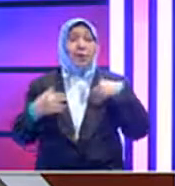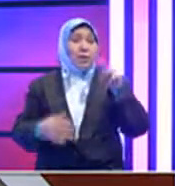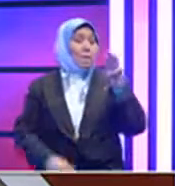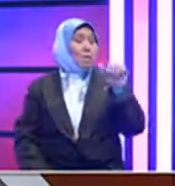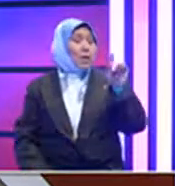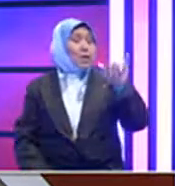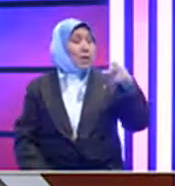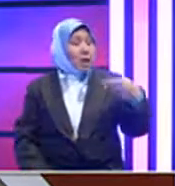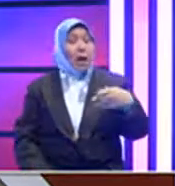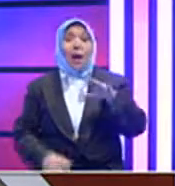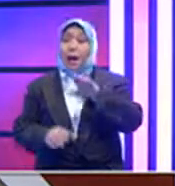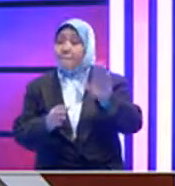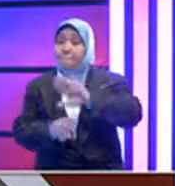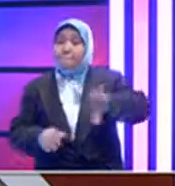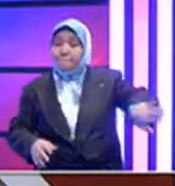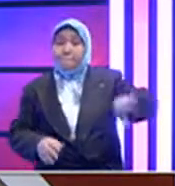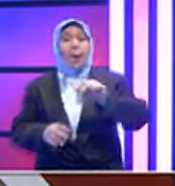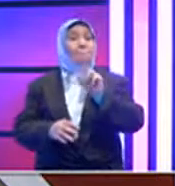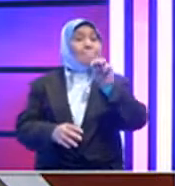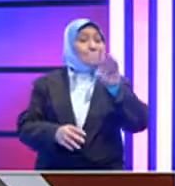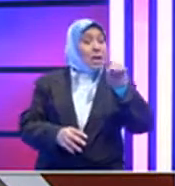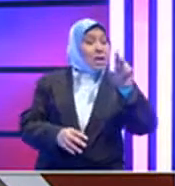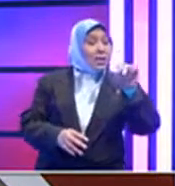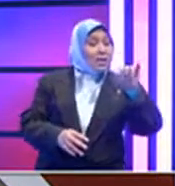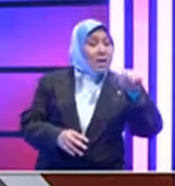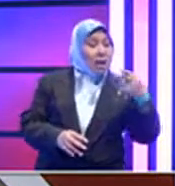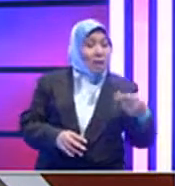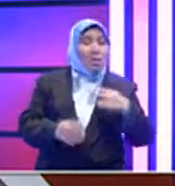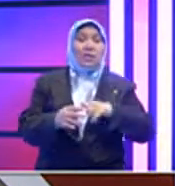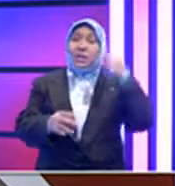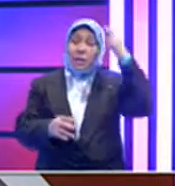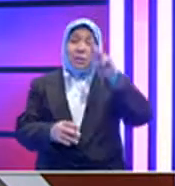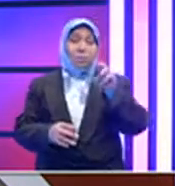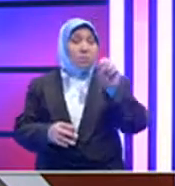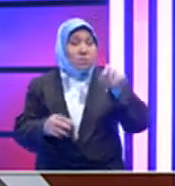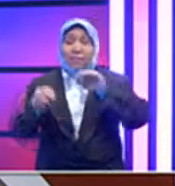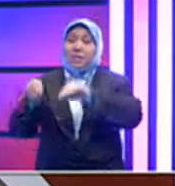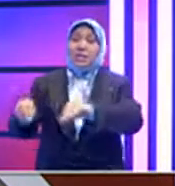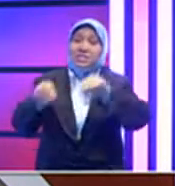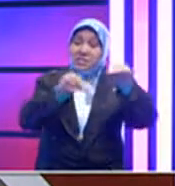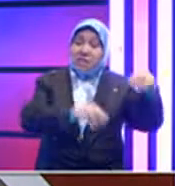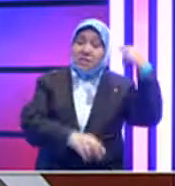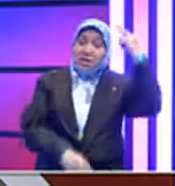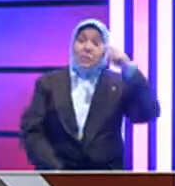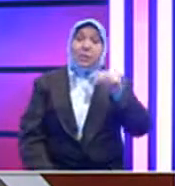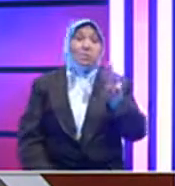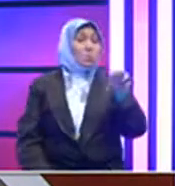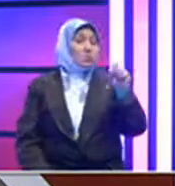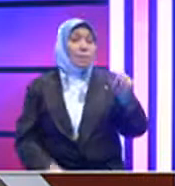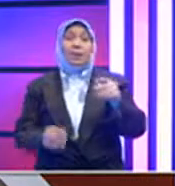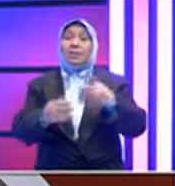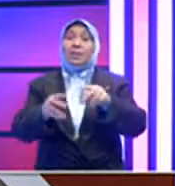madaniyah sebelum berhijrah hasil pabrik hijrah kalau kisah Nabi Musa ini berhijrahnya Nabi Musa ini perbedaannya ilah